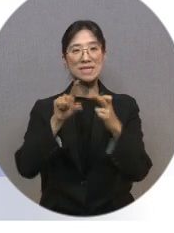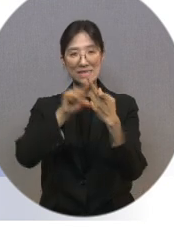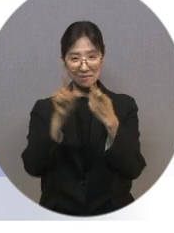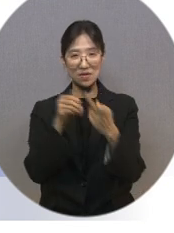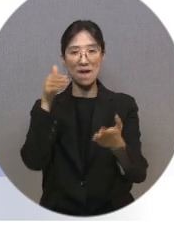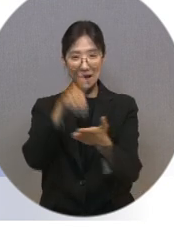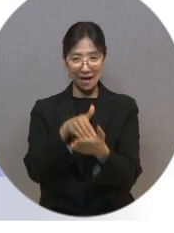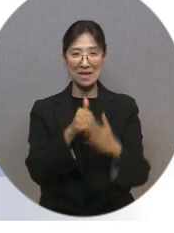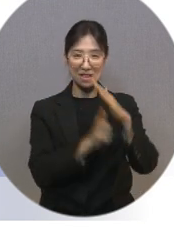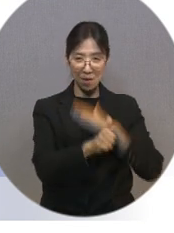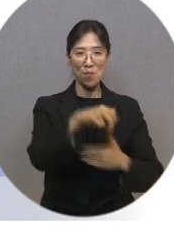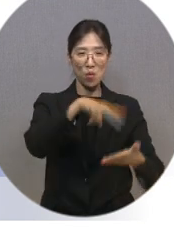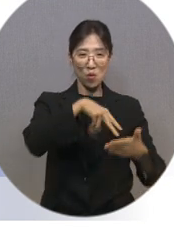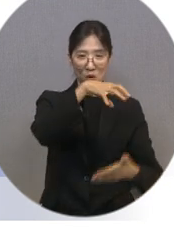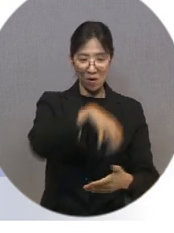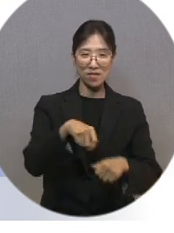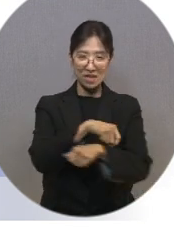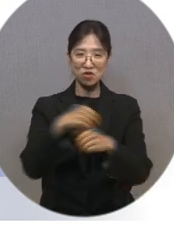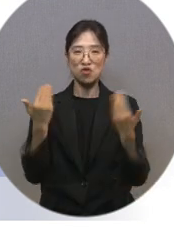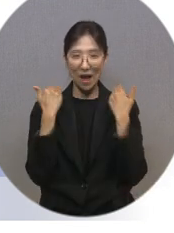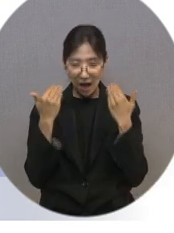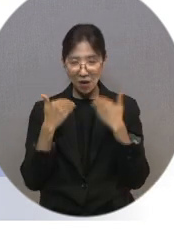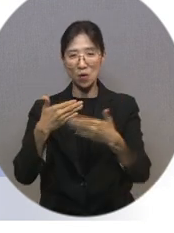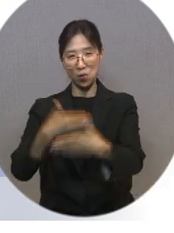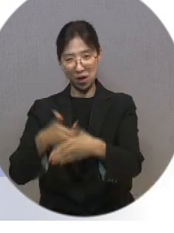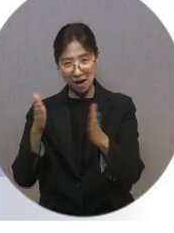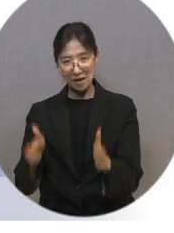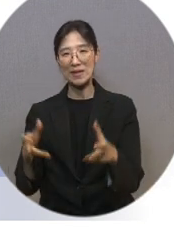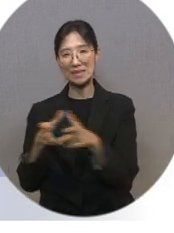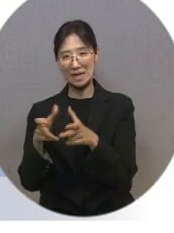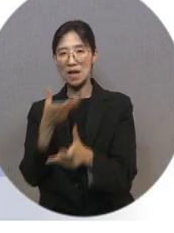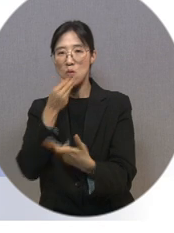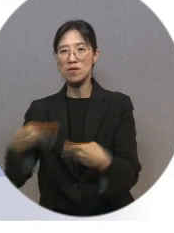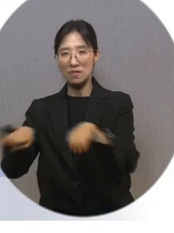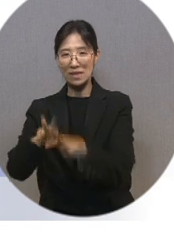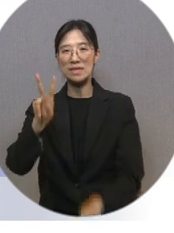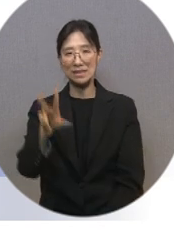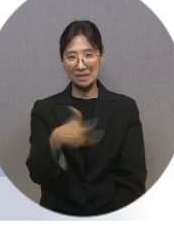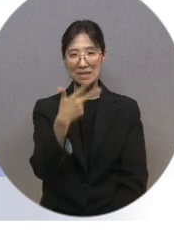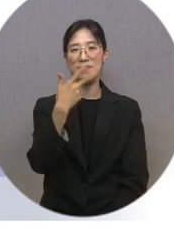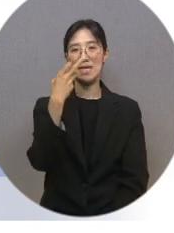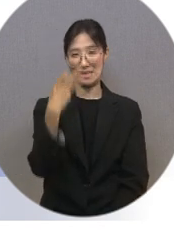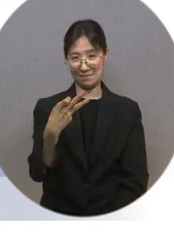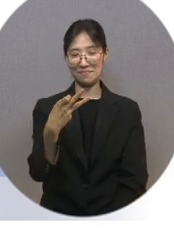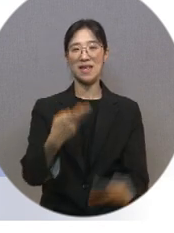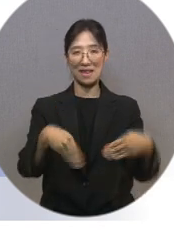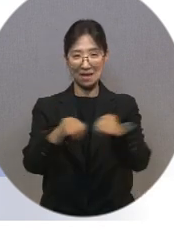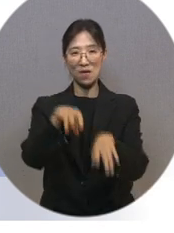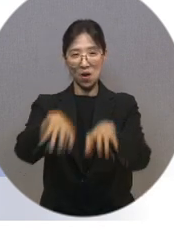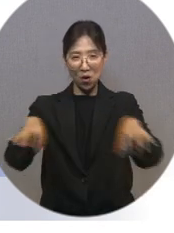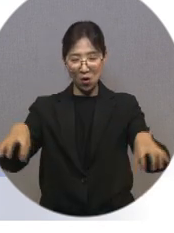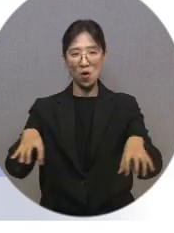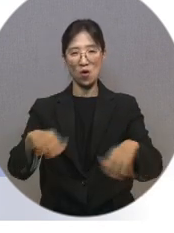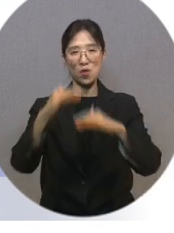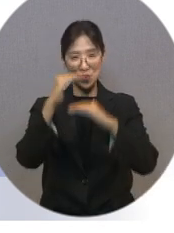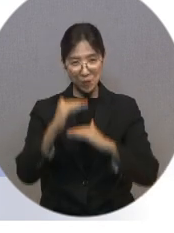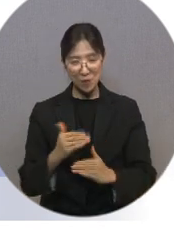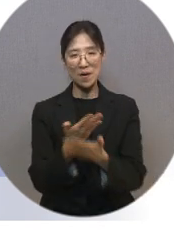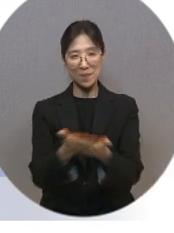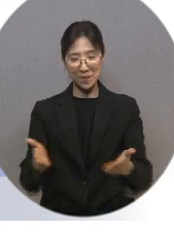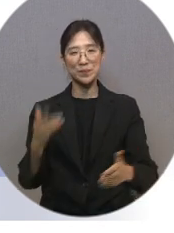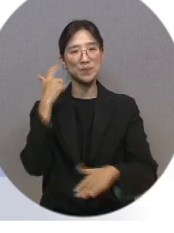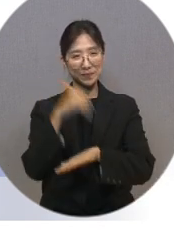광역 대표도서관 특수학교 특수학급 장애인 복지관 등 713개 기간에 순차적으로